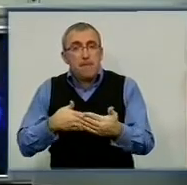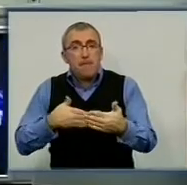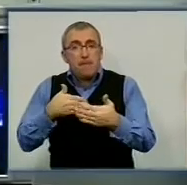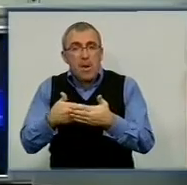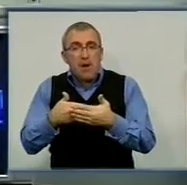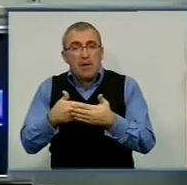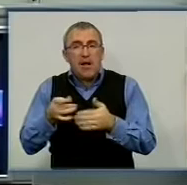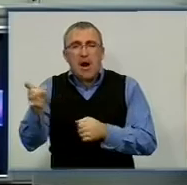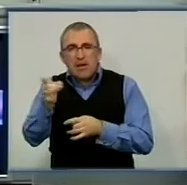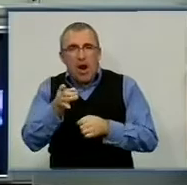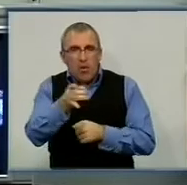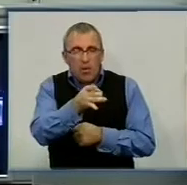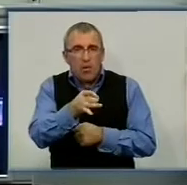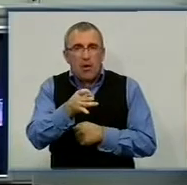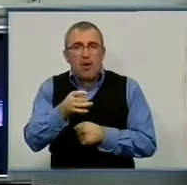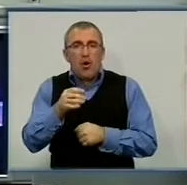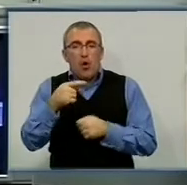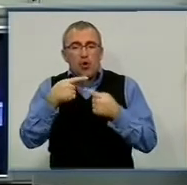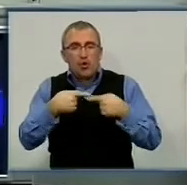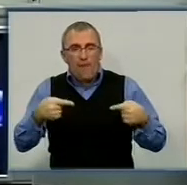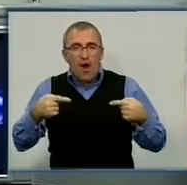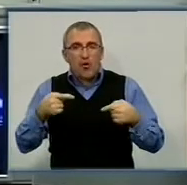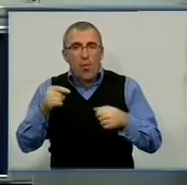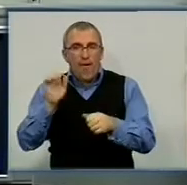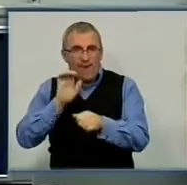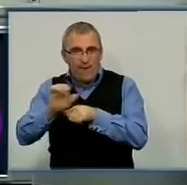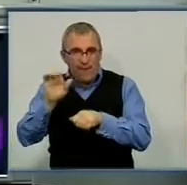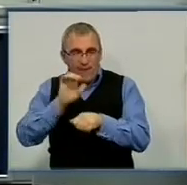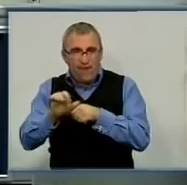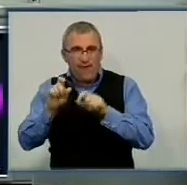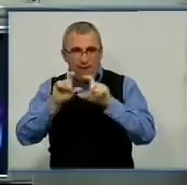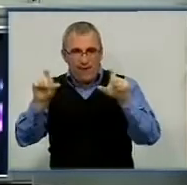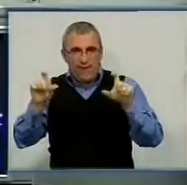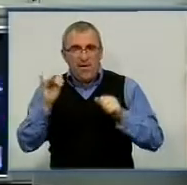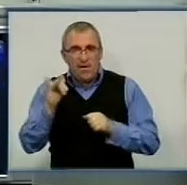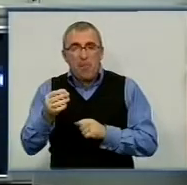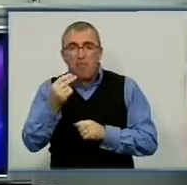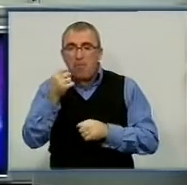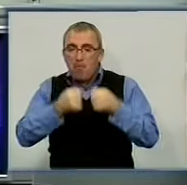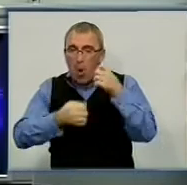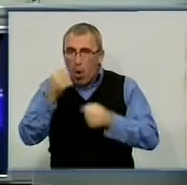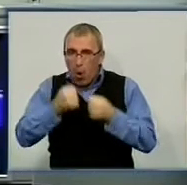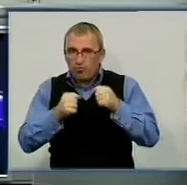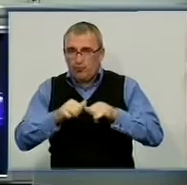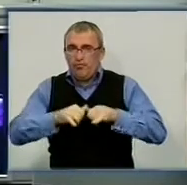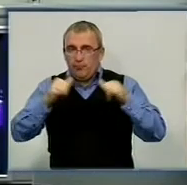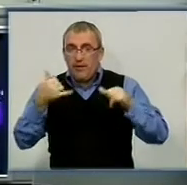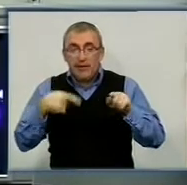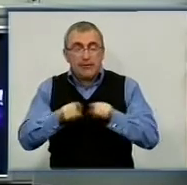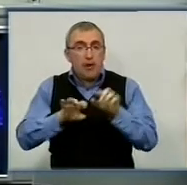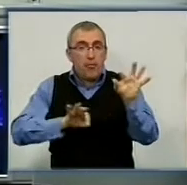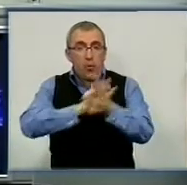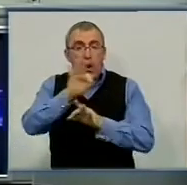районами перед товароробниками щодо збільшення обсягів виробництва в першу чергу молочної продукції і такі проекти вже